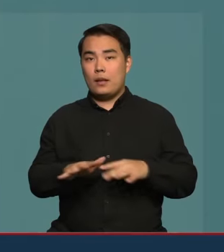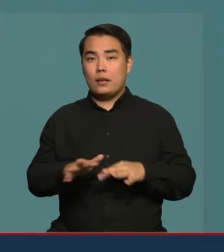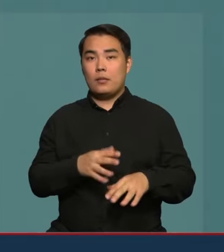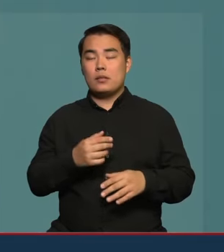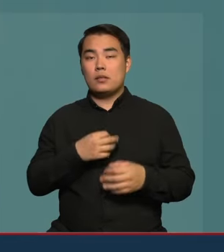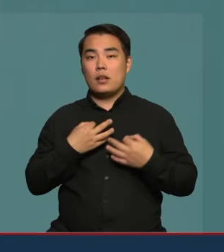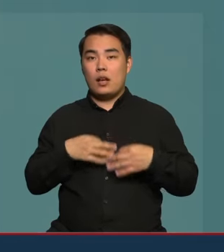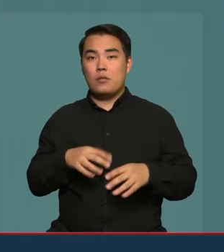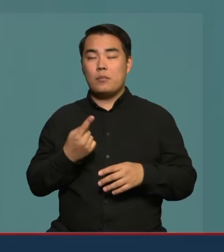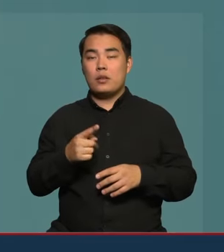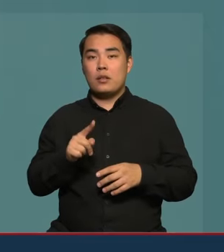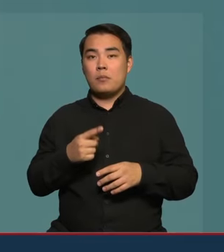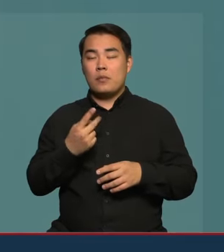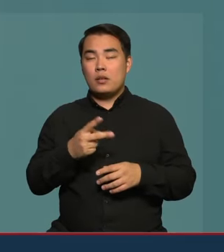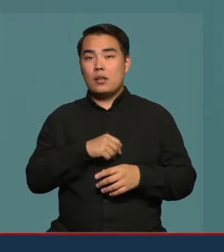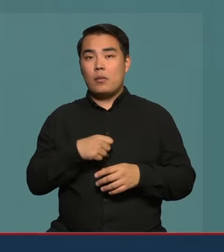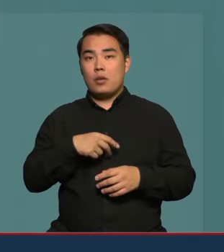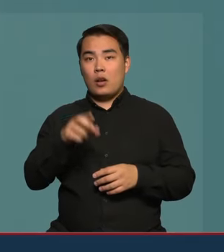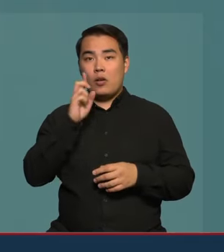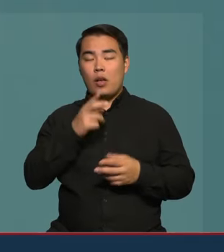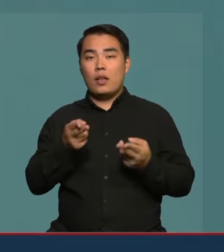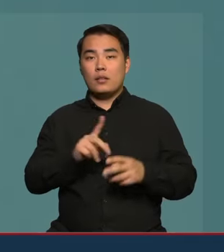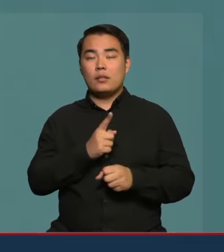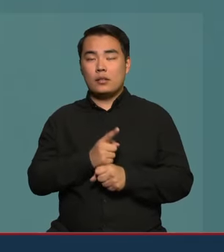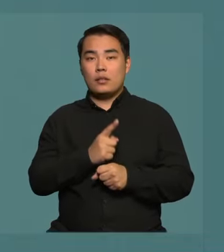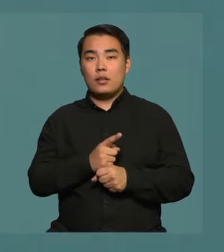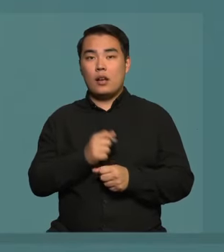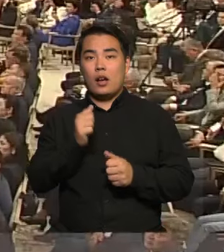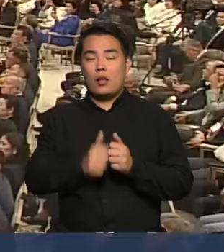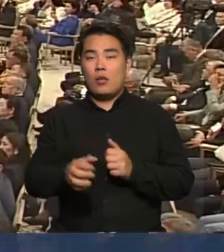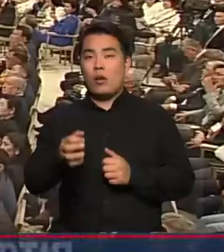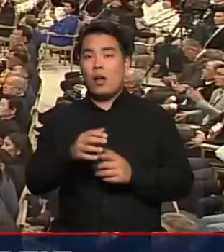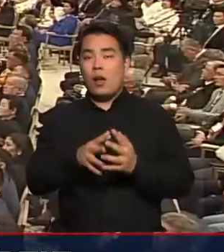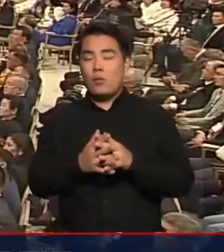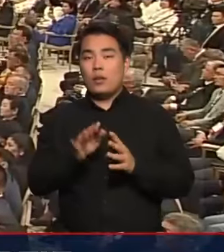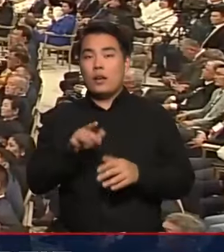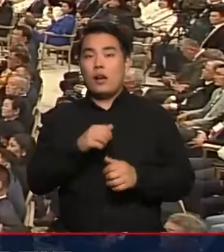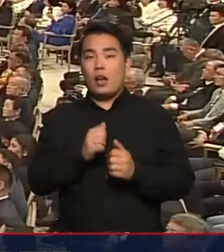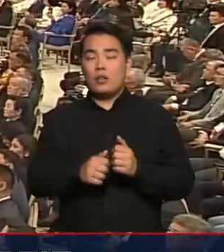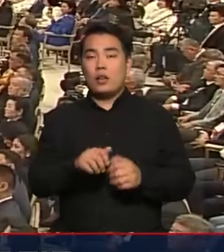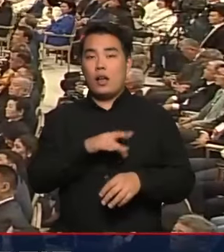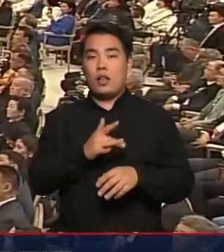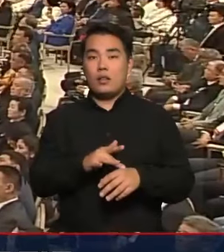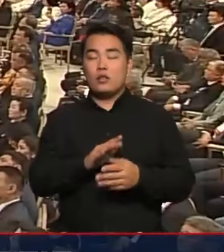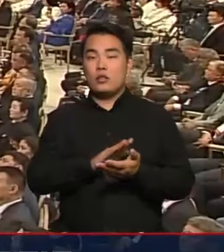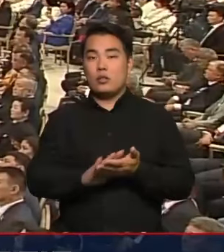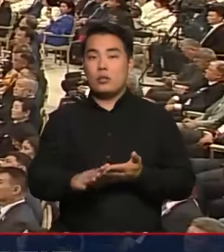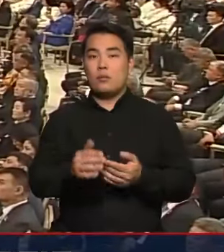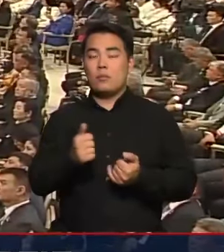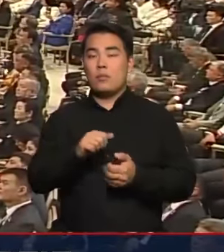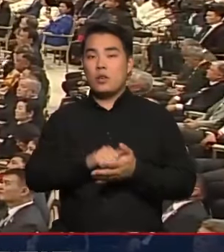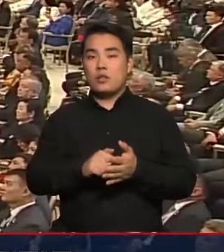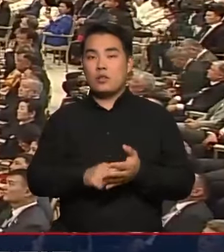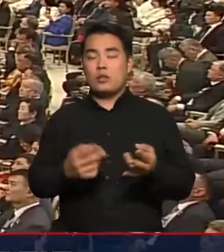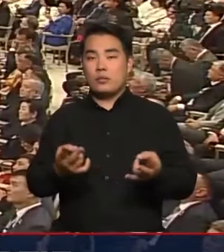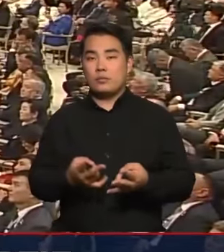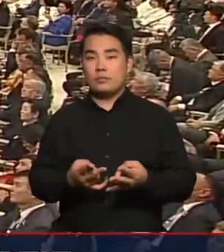бірде бір елді мекен шет қалмау керек. Әрбір ауыл, әрбір қала тазалықтың үлгісі болуға